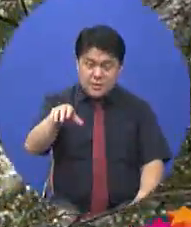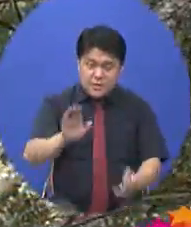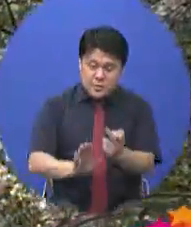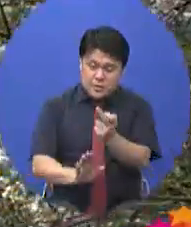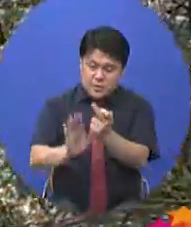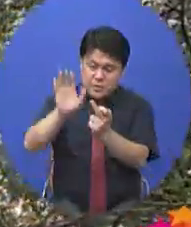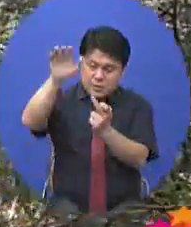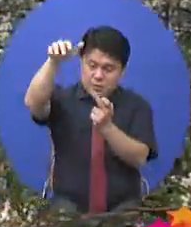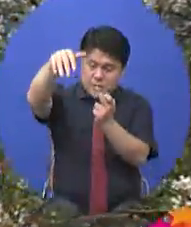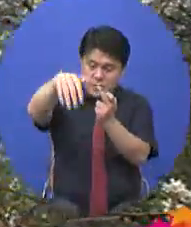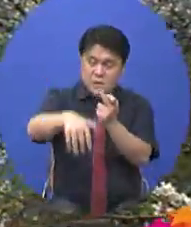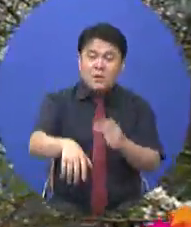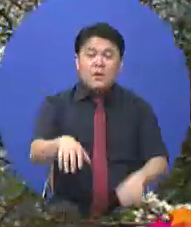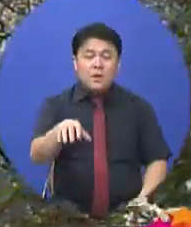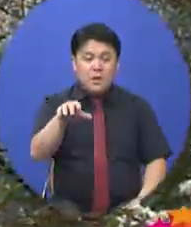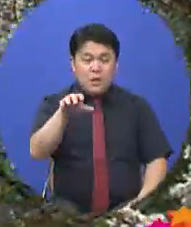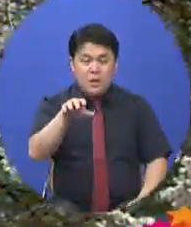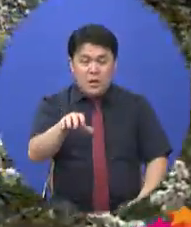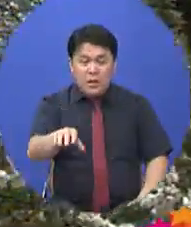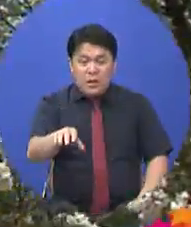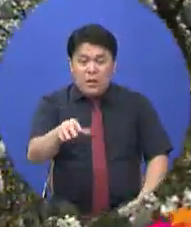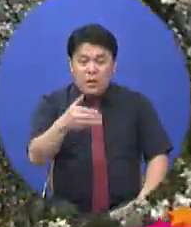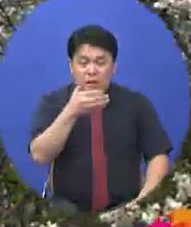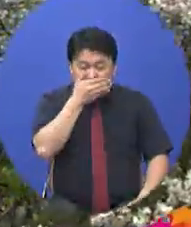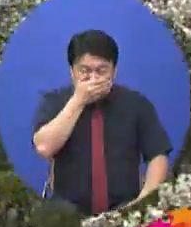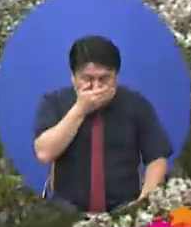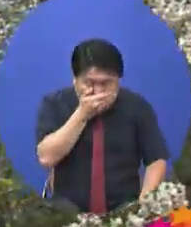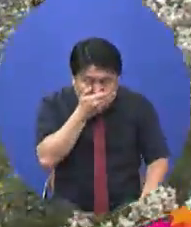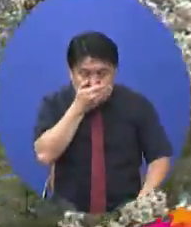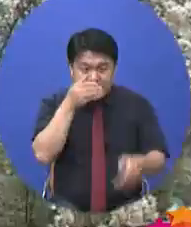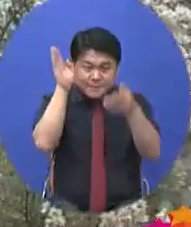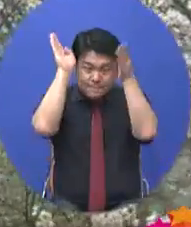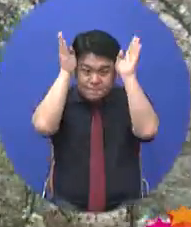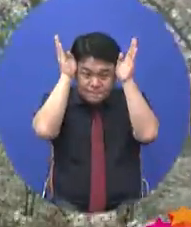성황당 고개 마루